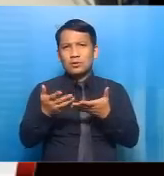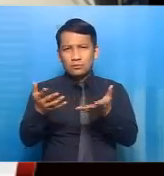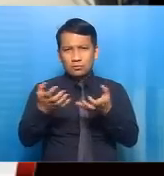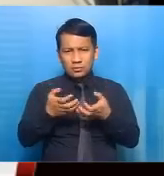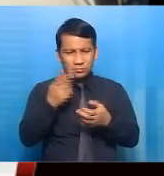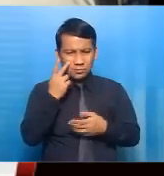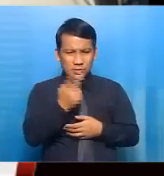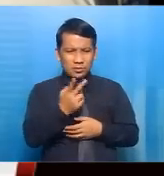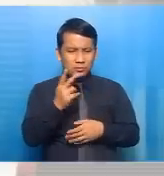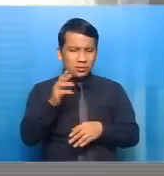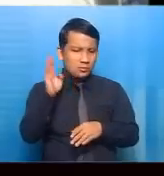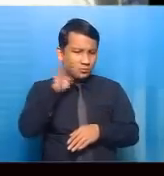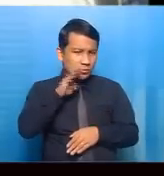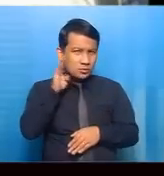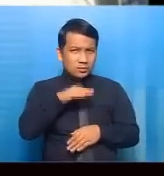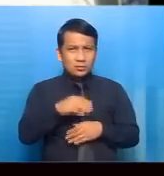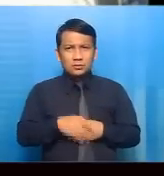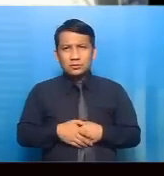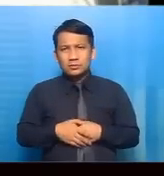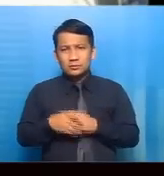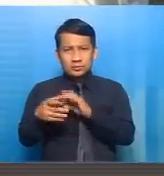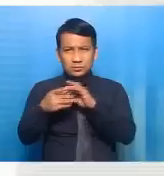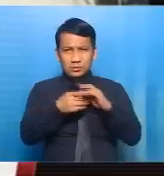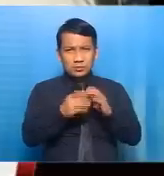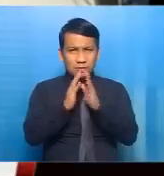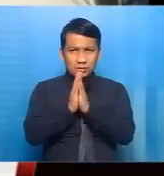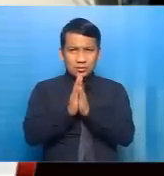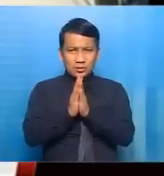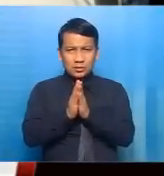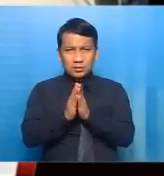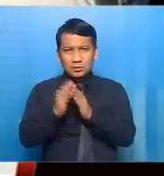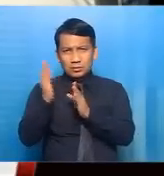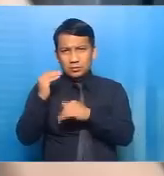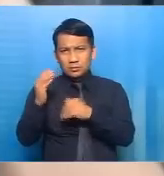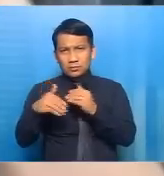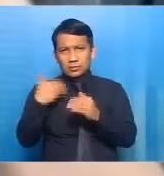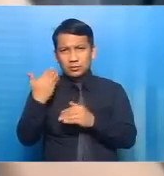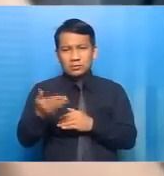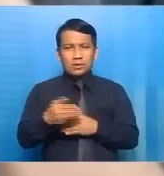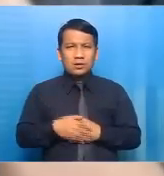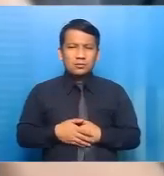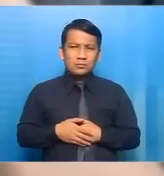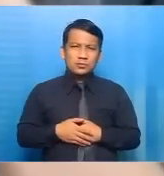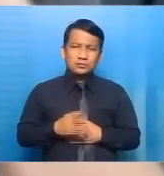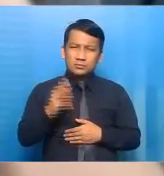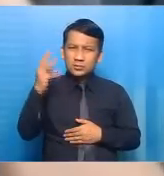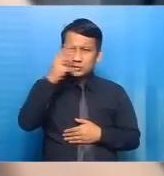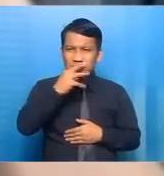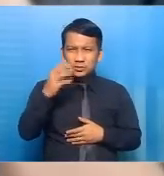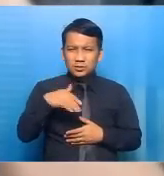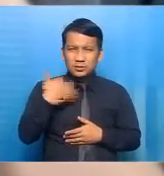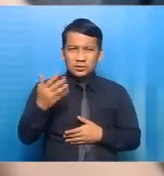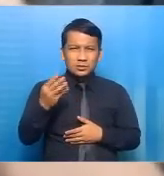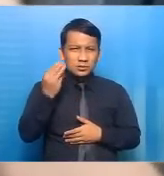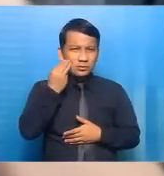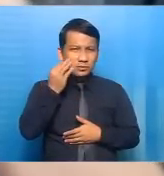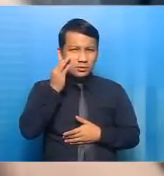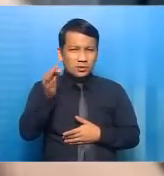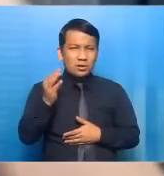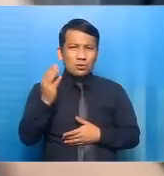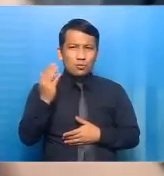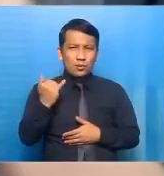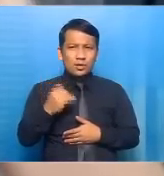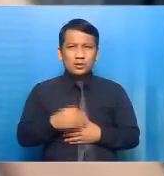namin makita yung kapatid namin. Samahan niyo po ng dasal. May pag-asa pa po. Nangangamba ngayon si Marie France